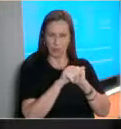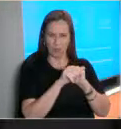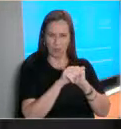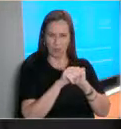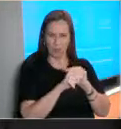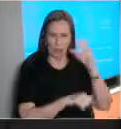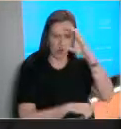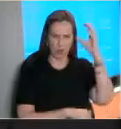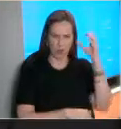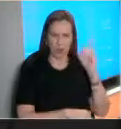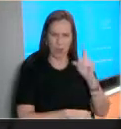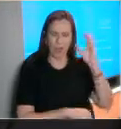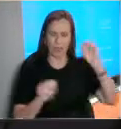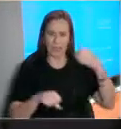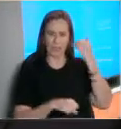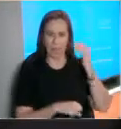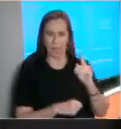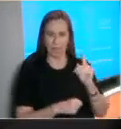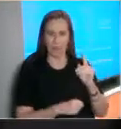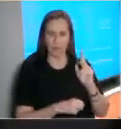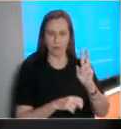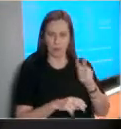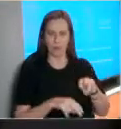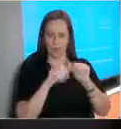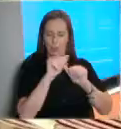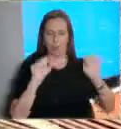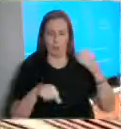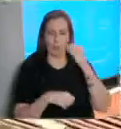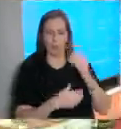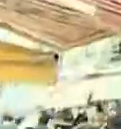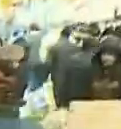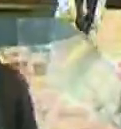לסמוך על הקורדים? לסמוך על טראמפ, שלא ית... כן, יכולים לסמוך על טראמפ.